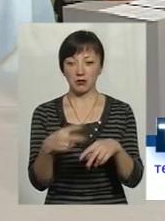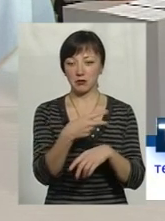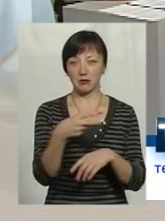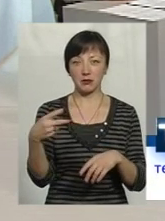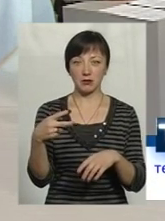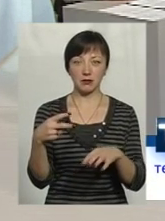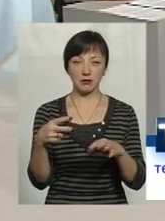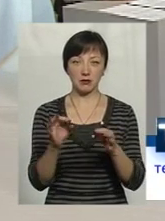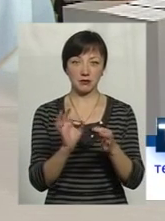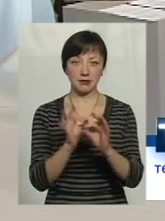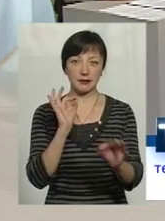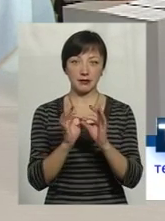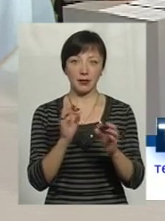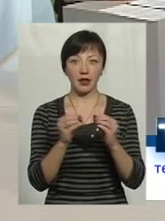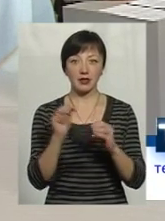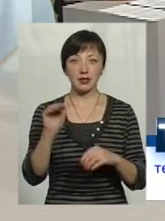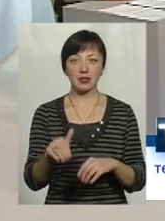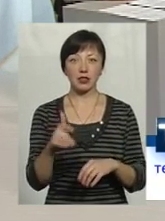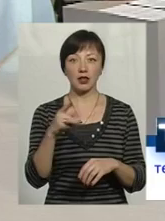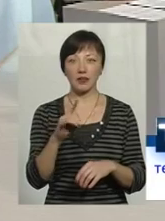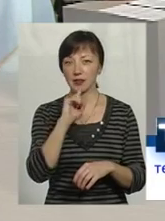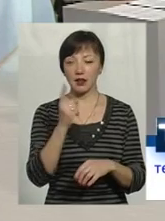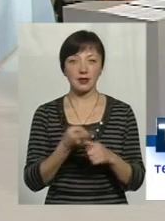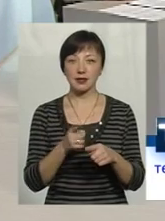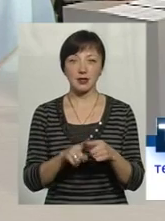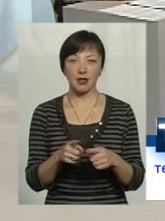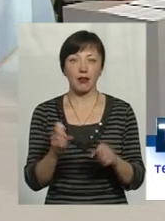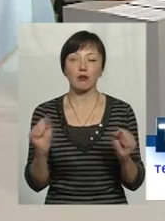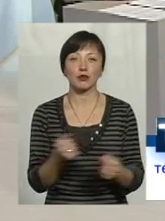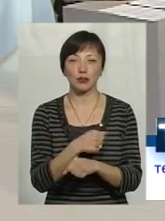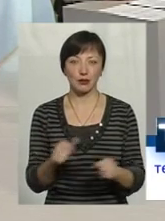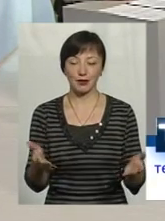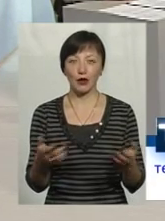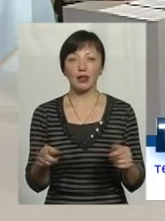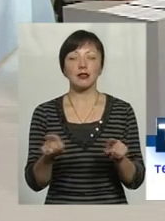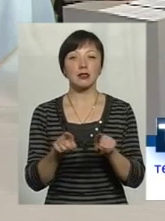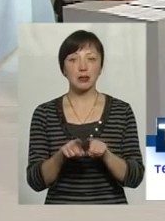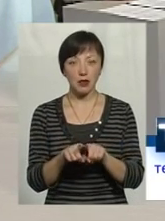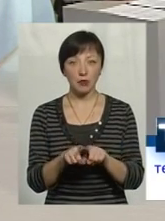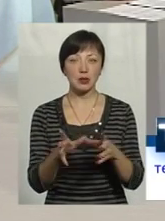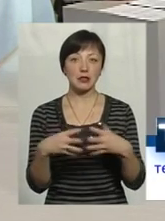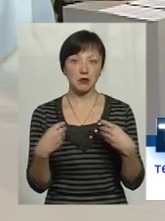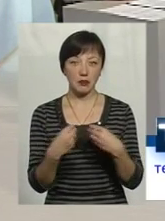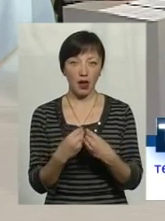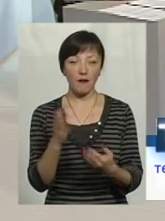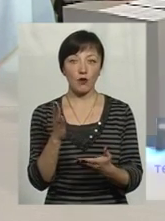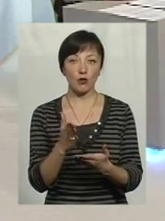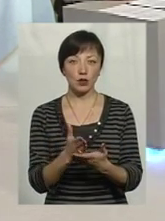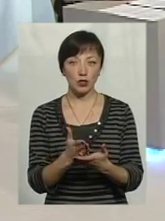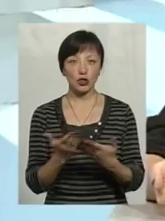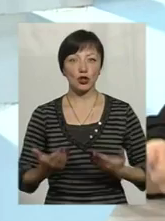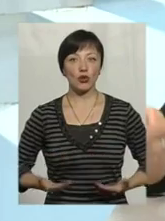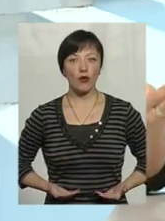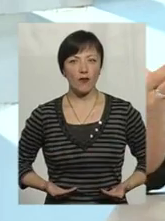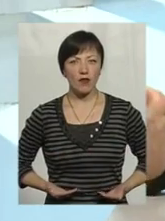жила там на 10 тисяч гривень за рік. Ну, це нереально. Ну, так само сім'я володіє дуже